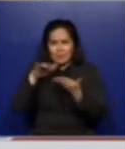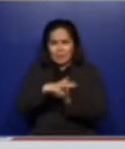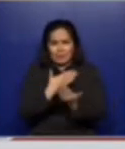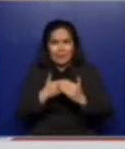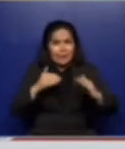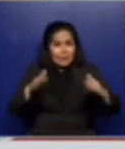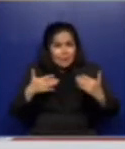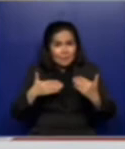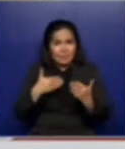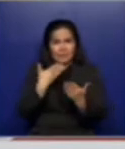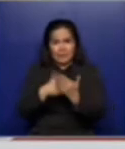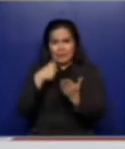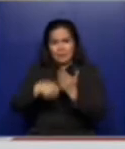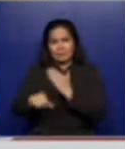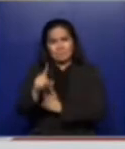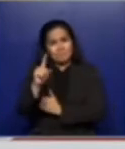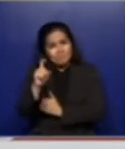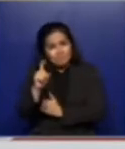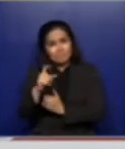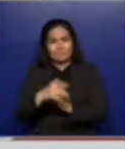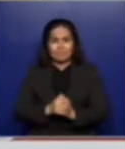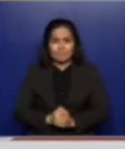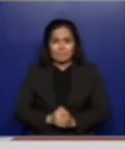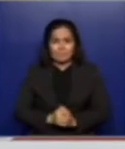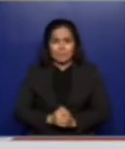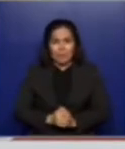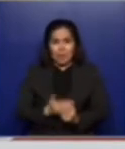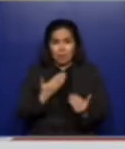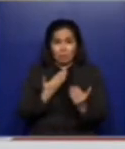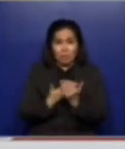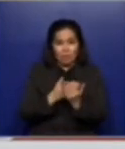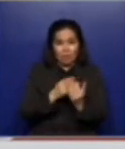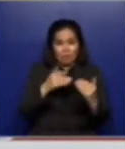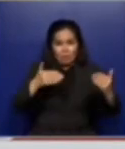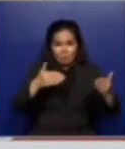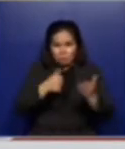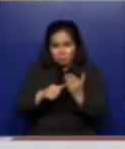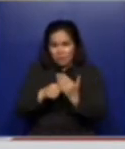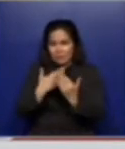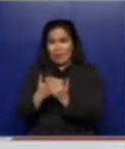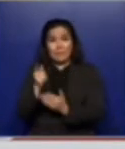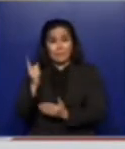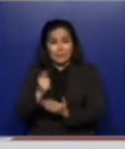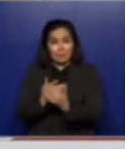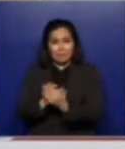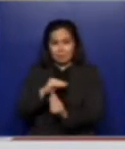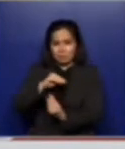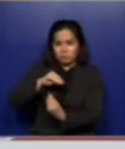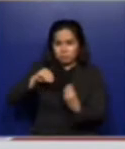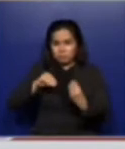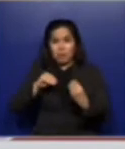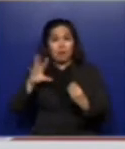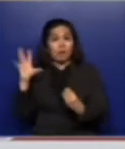เก็บภาษีไม่ได้แล้วถามว่าจะเอาเงินที่ไหนไปจ่ายรายจ่ายประจำเลยครับท่านประธาน